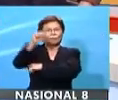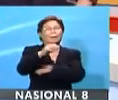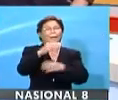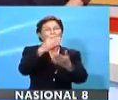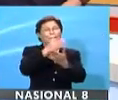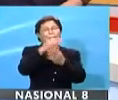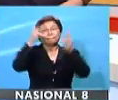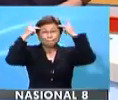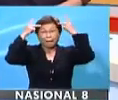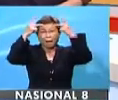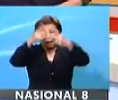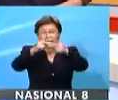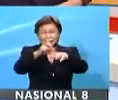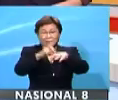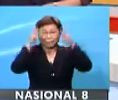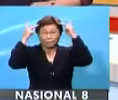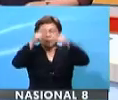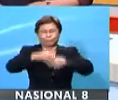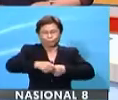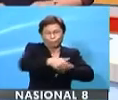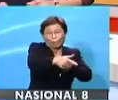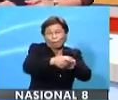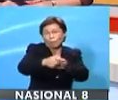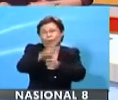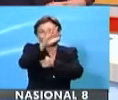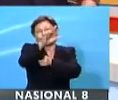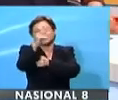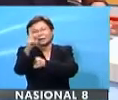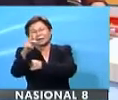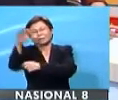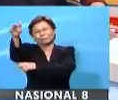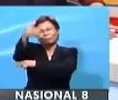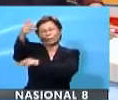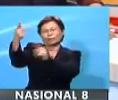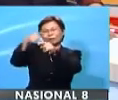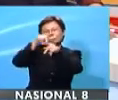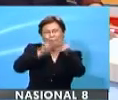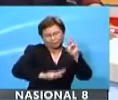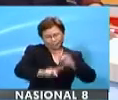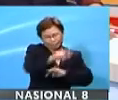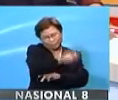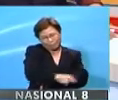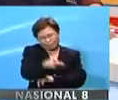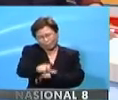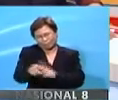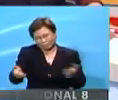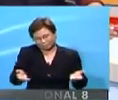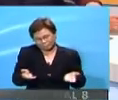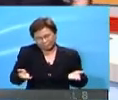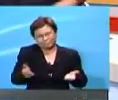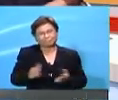Pahang mengedarkan kira-kira 5,000 Jalur Gemilang kepada penduduk setempat.